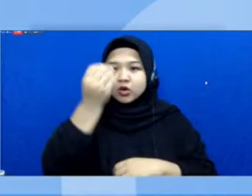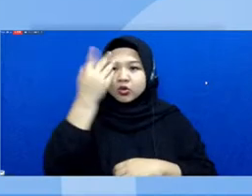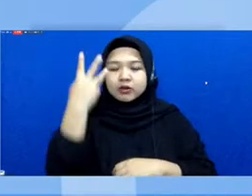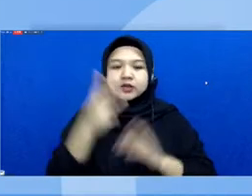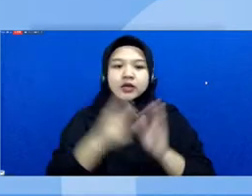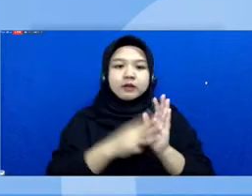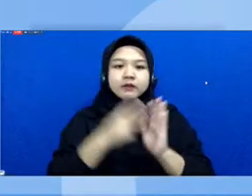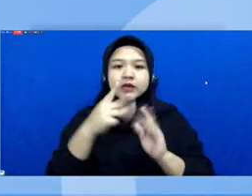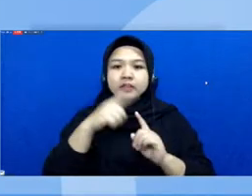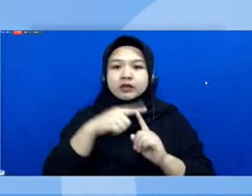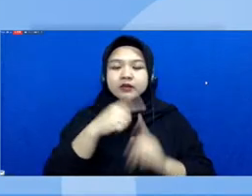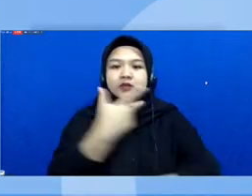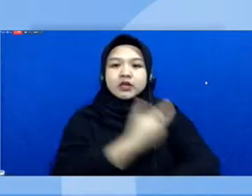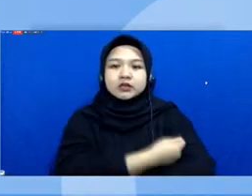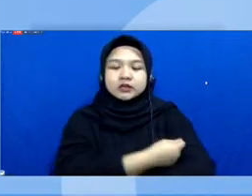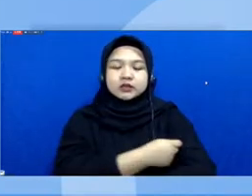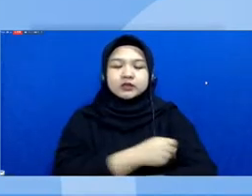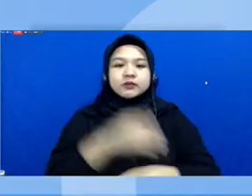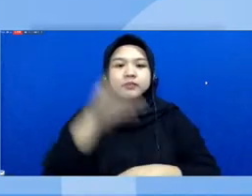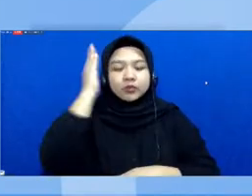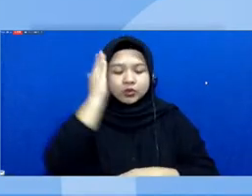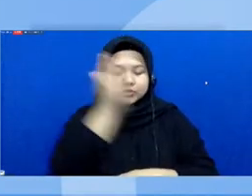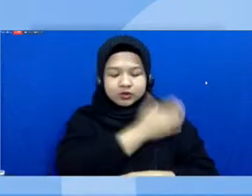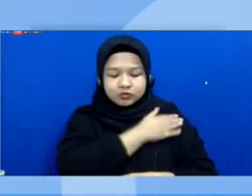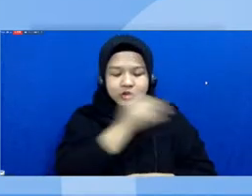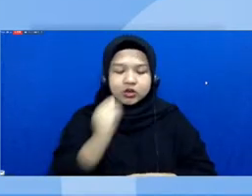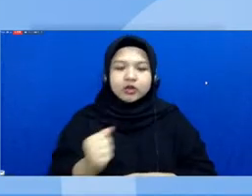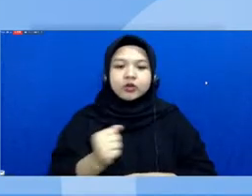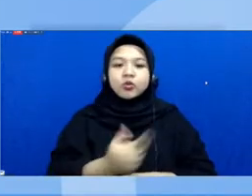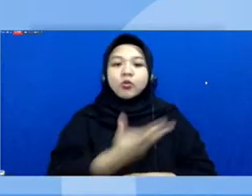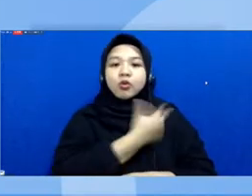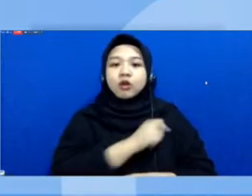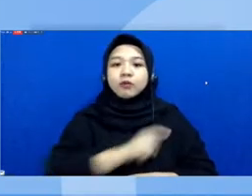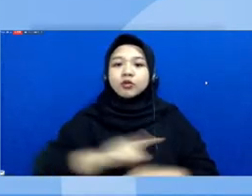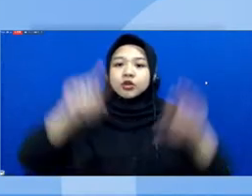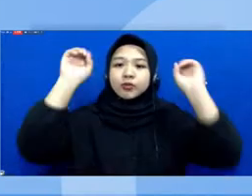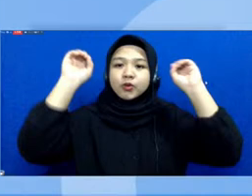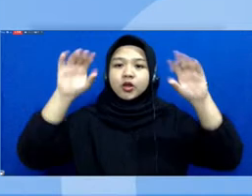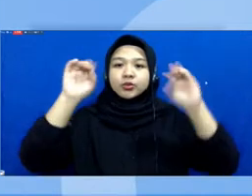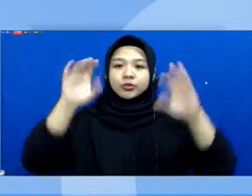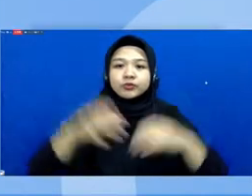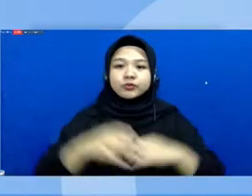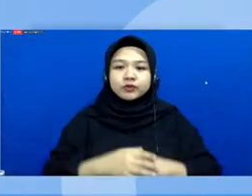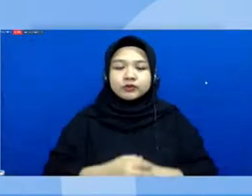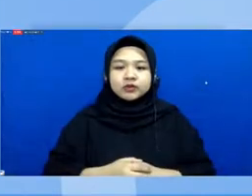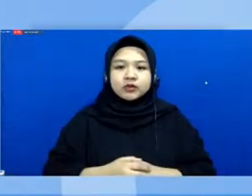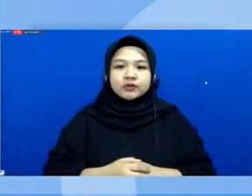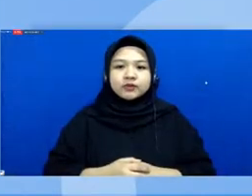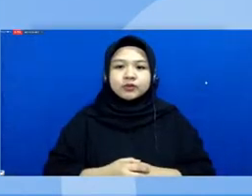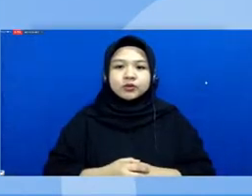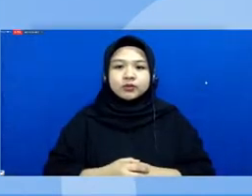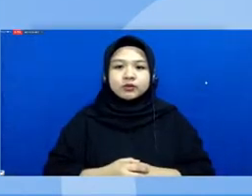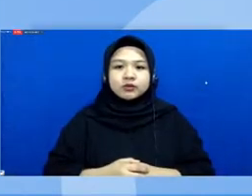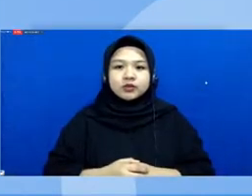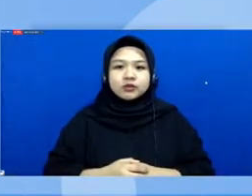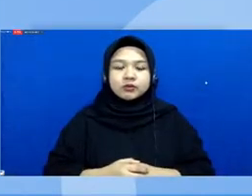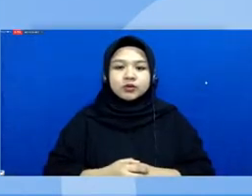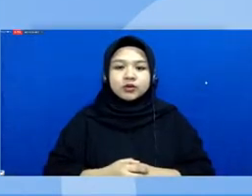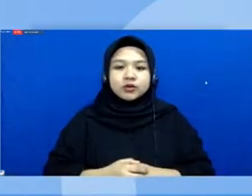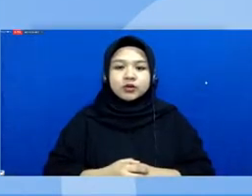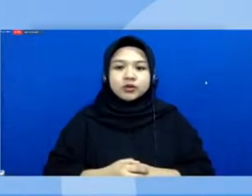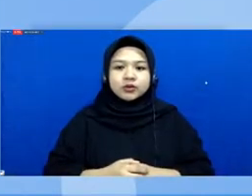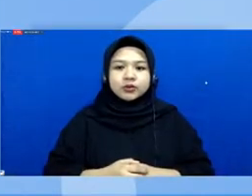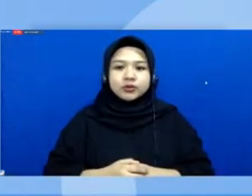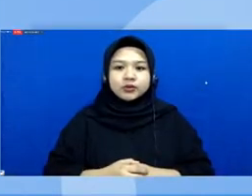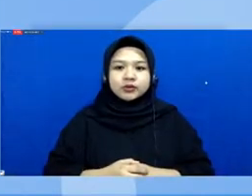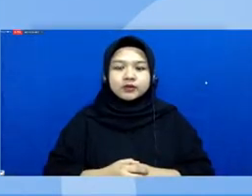dan vaksinasi. Billahi taufiq wal hidayah. Wassalamualaikum warahmatullahi wabarakatuh. Waalaikumsalam warahmatullahi